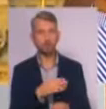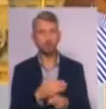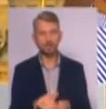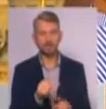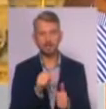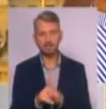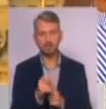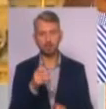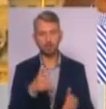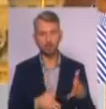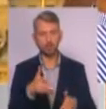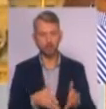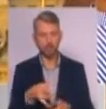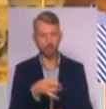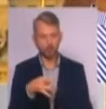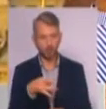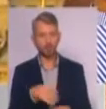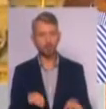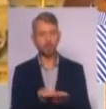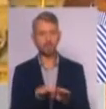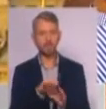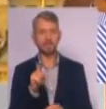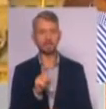саме на Оболонський район, угу. в порівнянні з